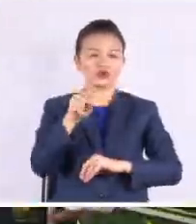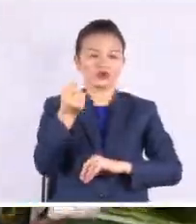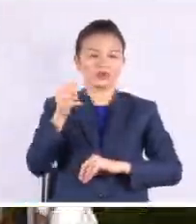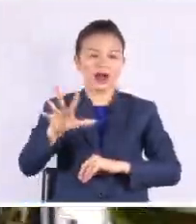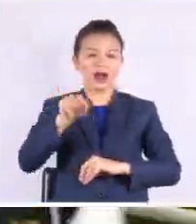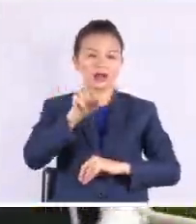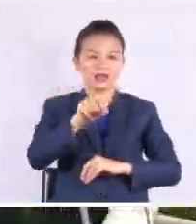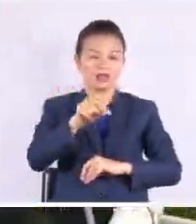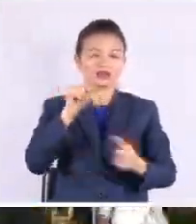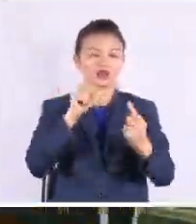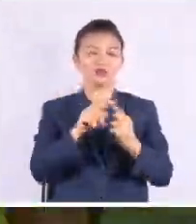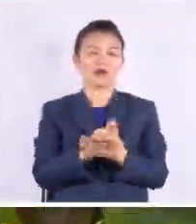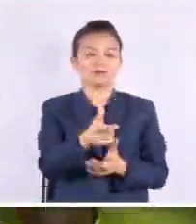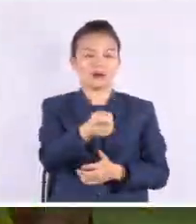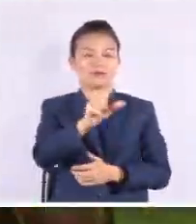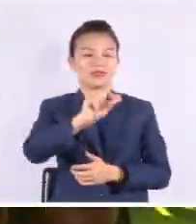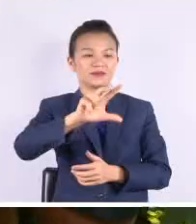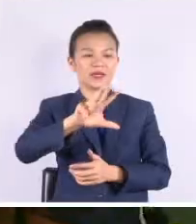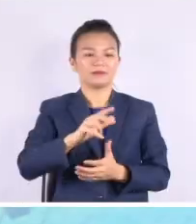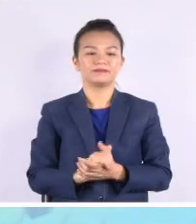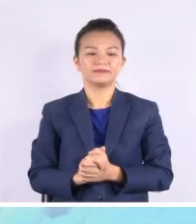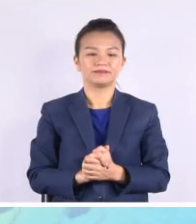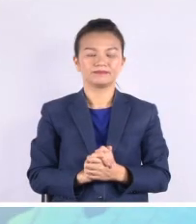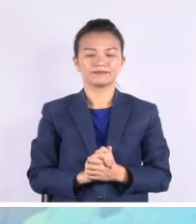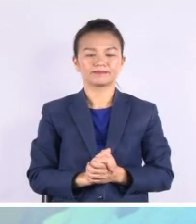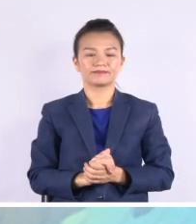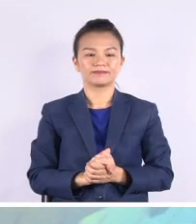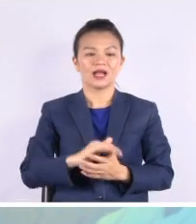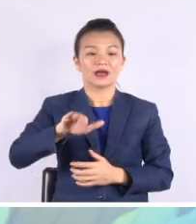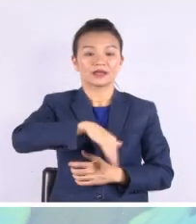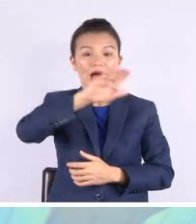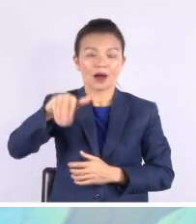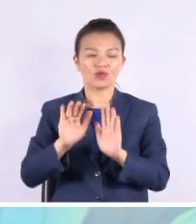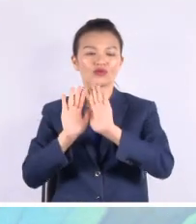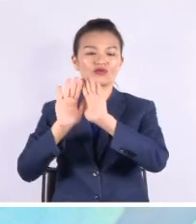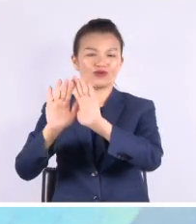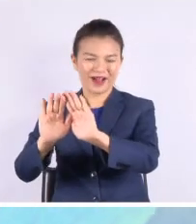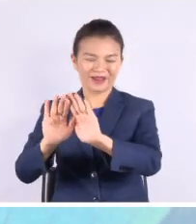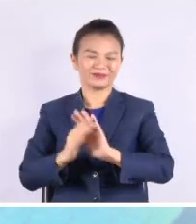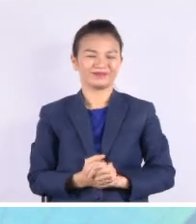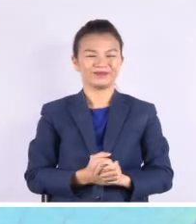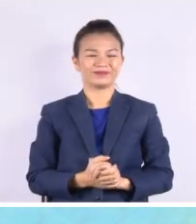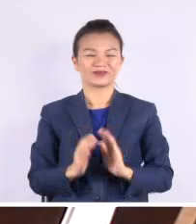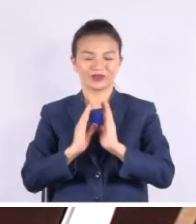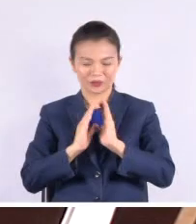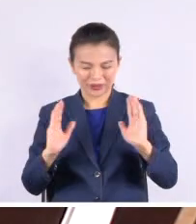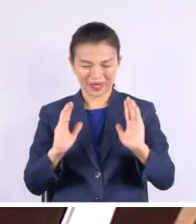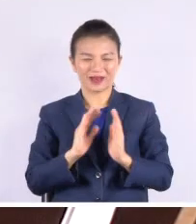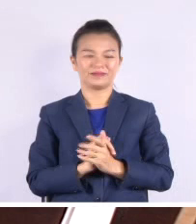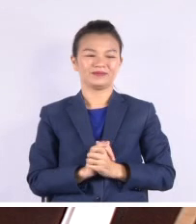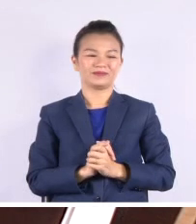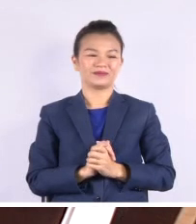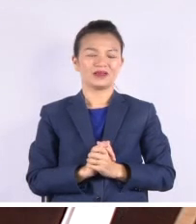หมายเลข 23ครับก็สวัสดีคือที่ฝากไว้นะครับทั้งสามท่านครับขอบคุณมากเลยค่ะพี่เอ็ม